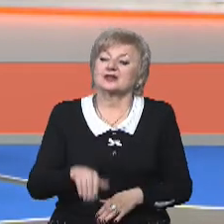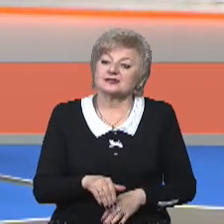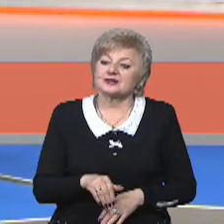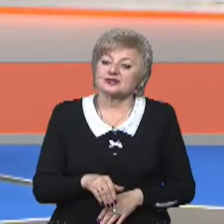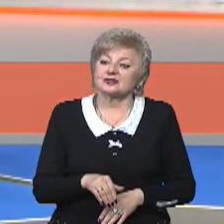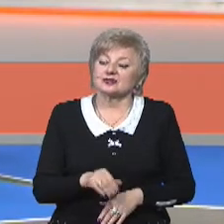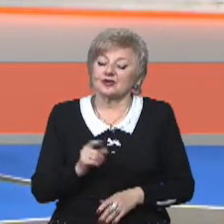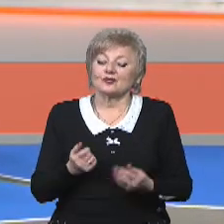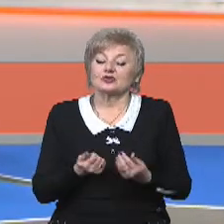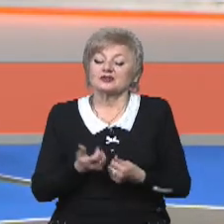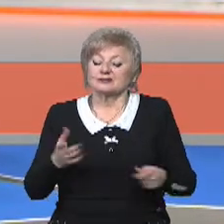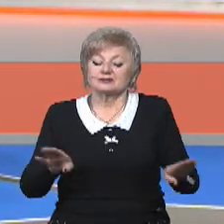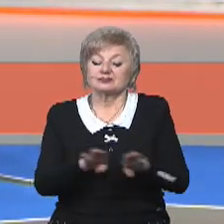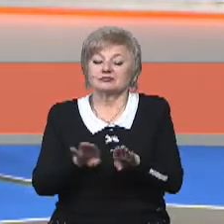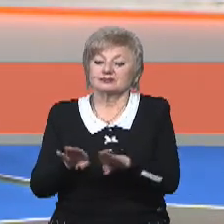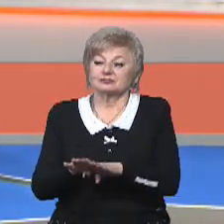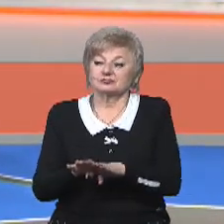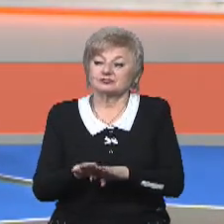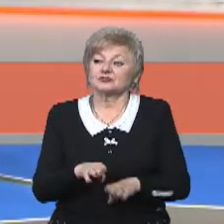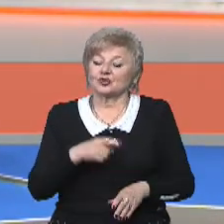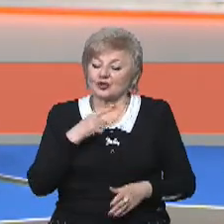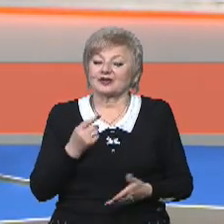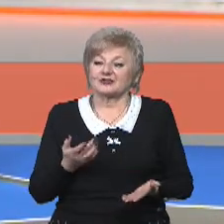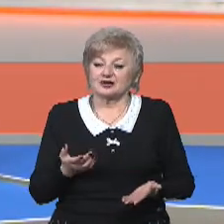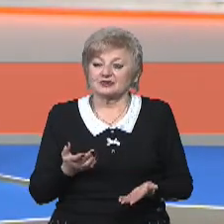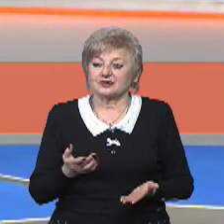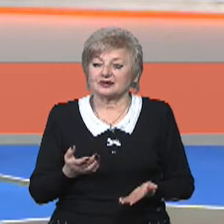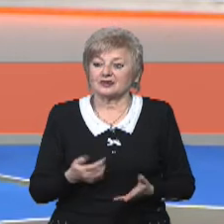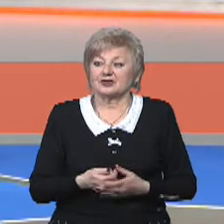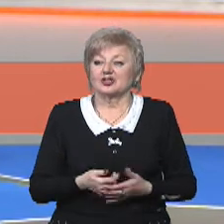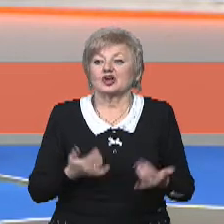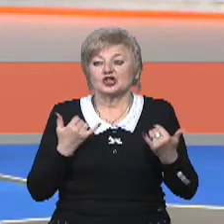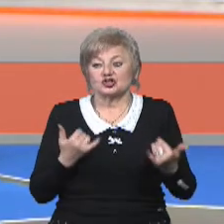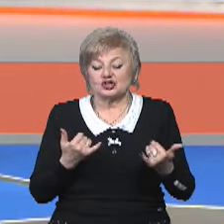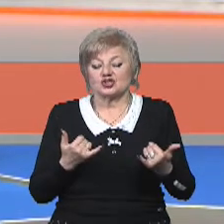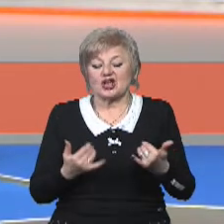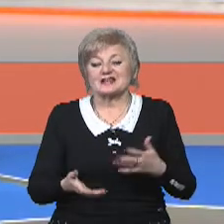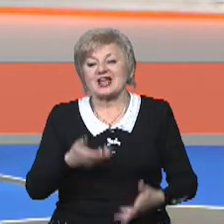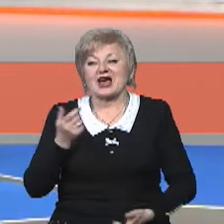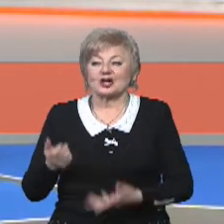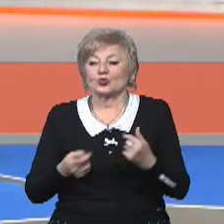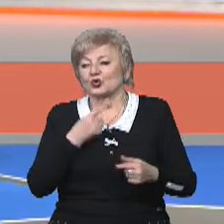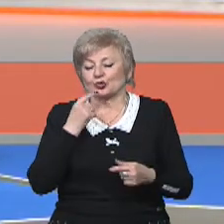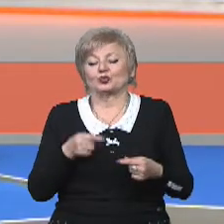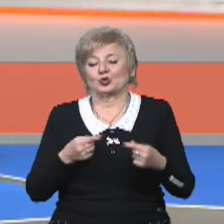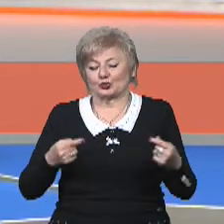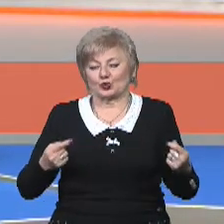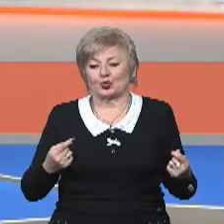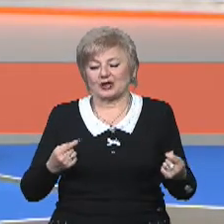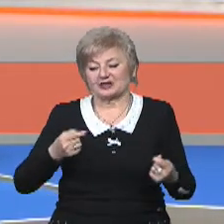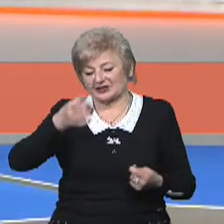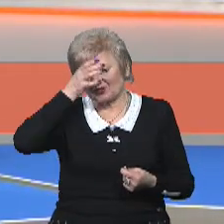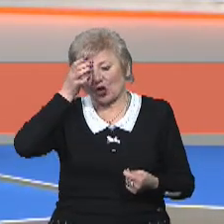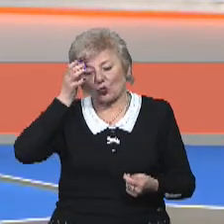оці цифри говорять самі по собі. Зараз археологія і багато інших гуманітарних